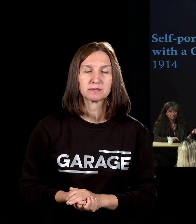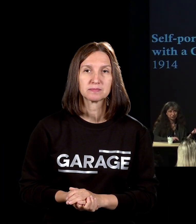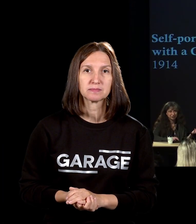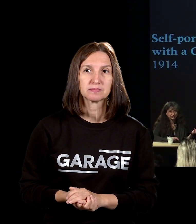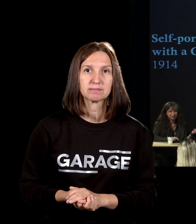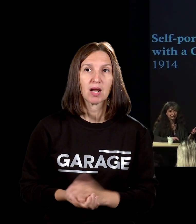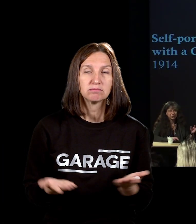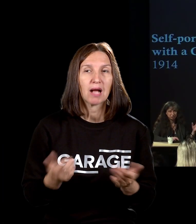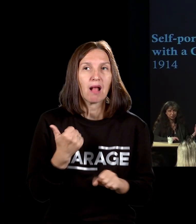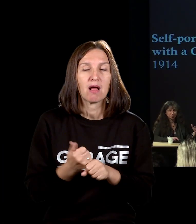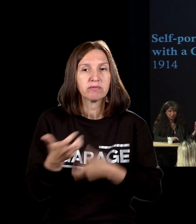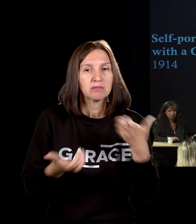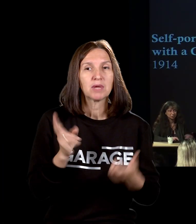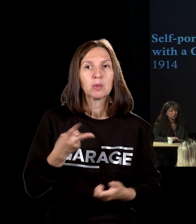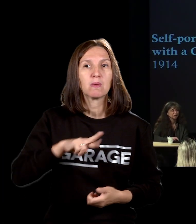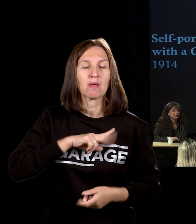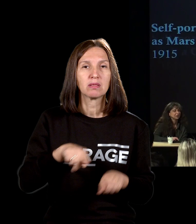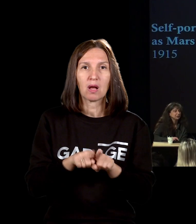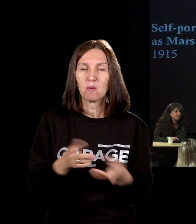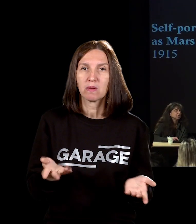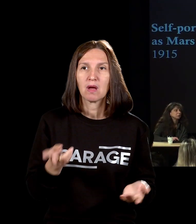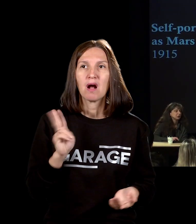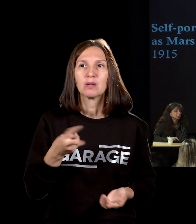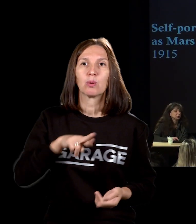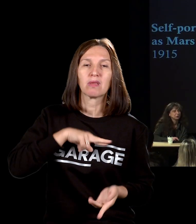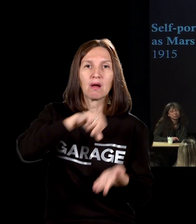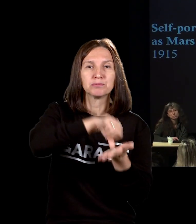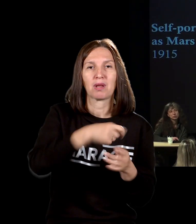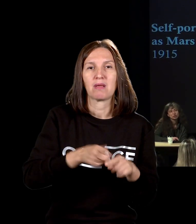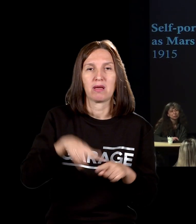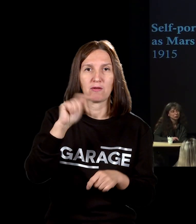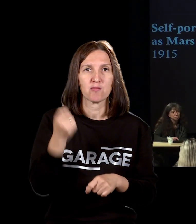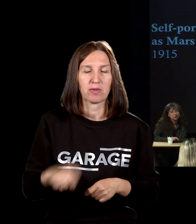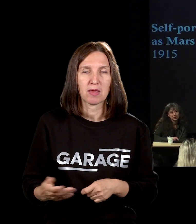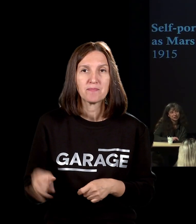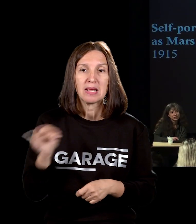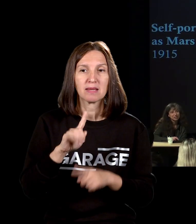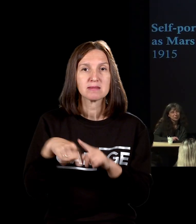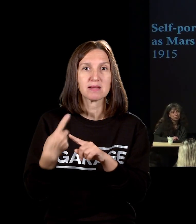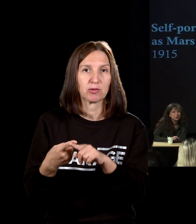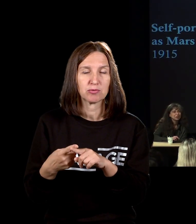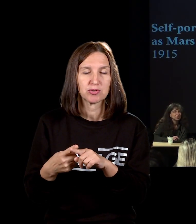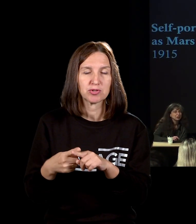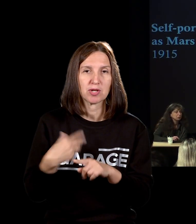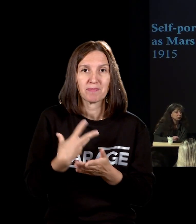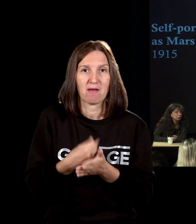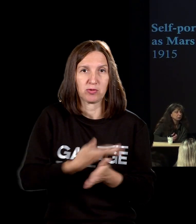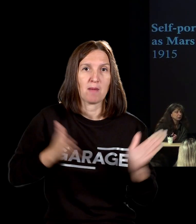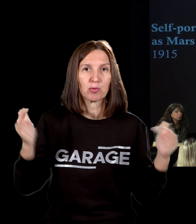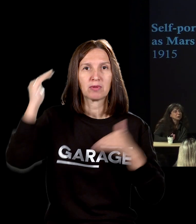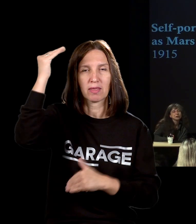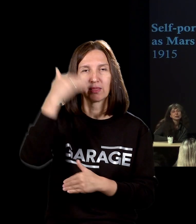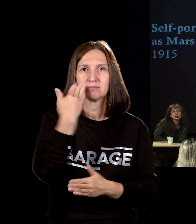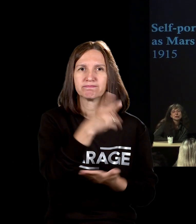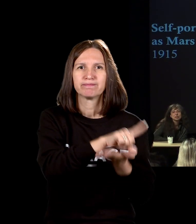Кто я такой? Кем я могу быть на этой войне? И, как бы, следующий там автопортрет в образе Марса, написанный уже